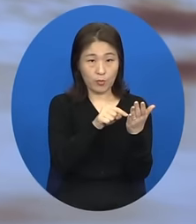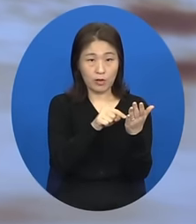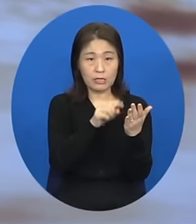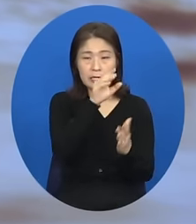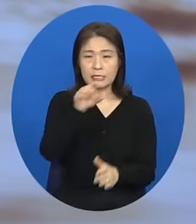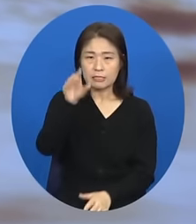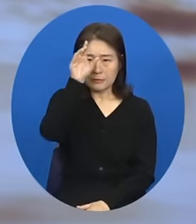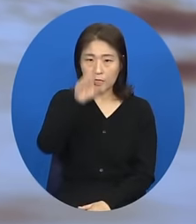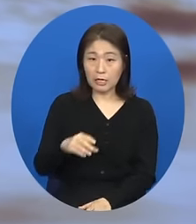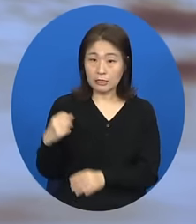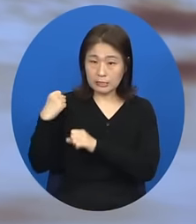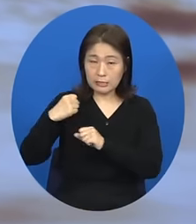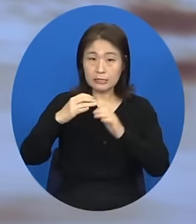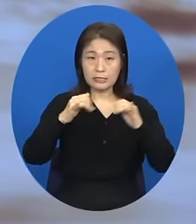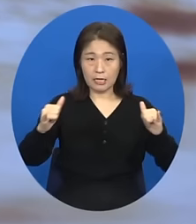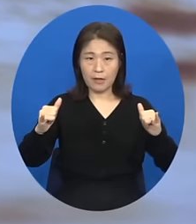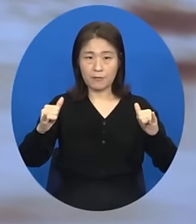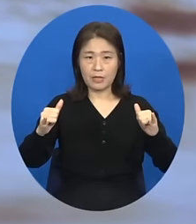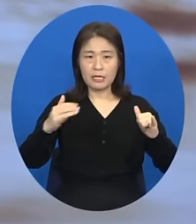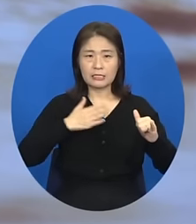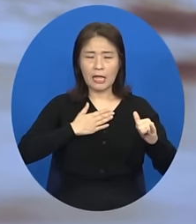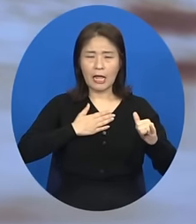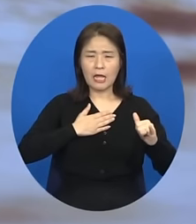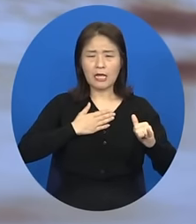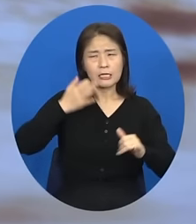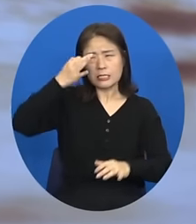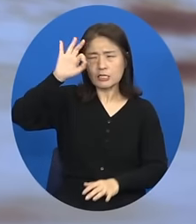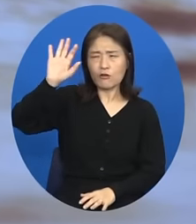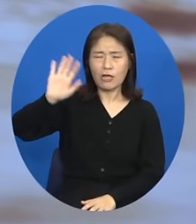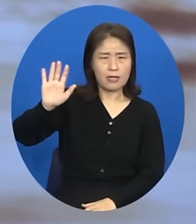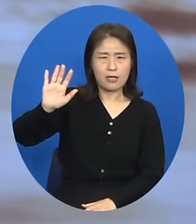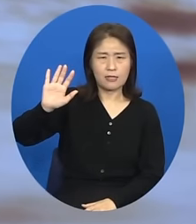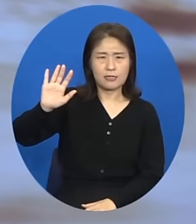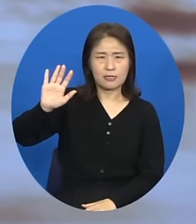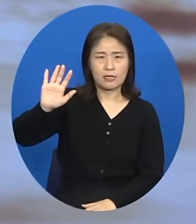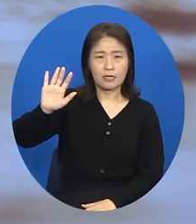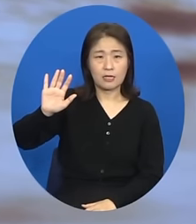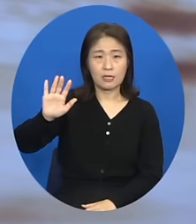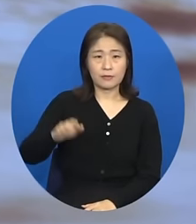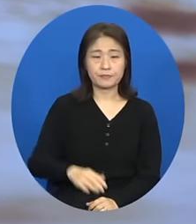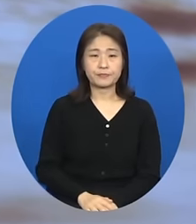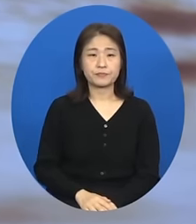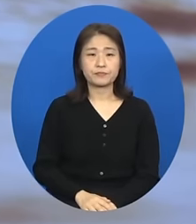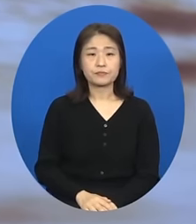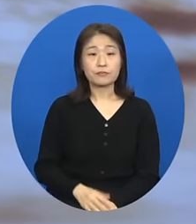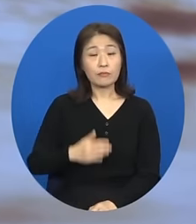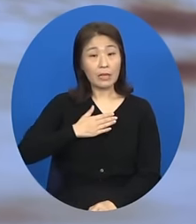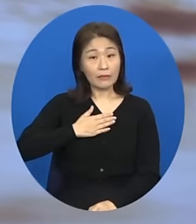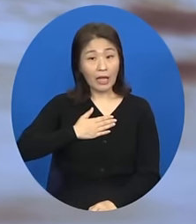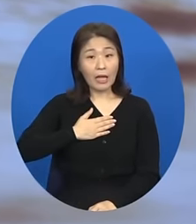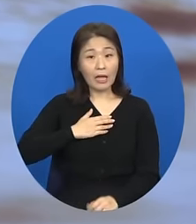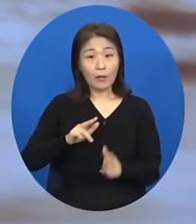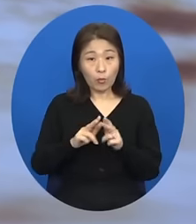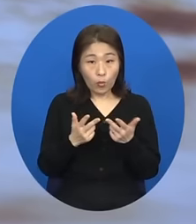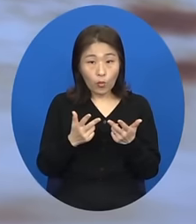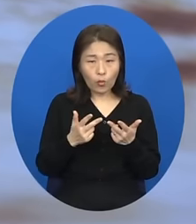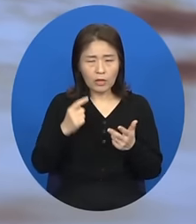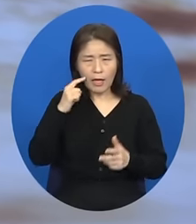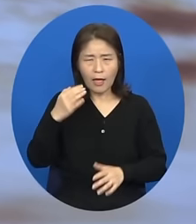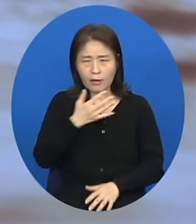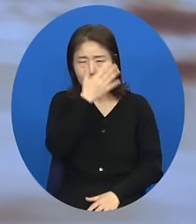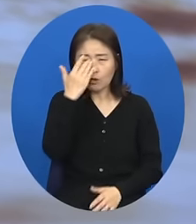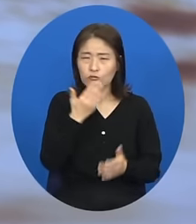삶입니다. 인간의 최대 우상은 돈이나 권력이 아니라 자기 자신입니다. 나 자신은 가장 아름답고